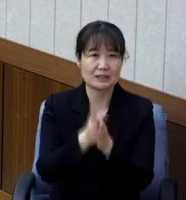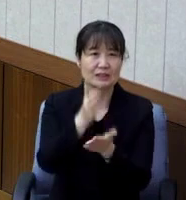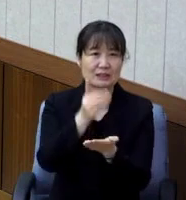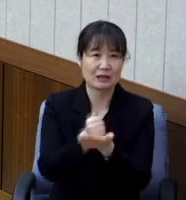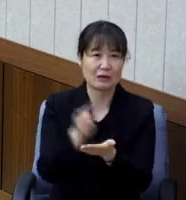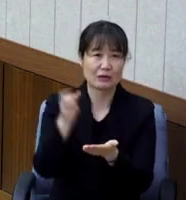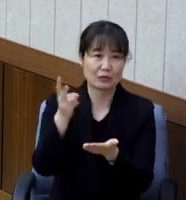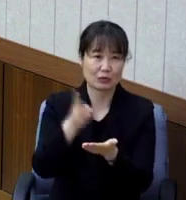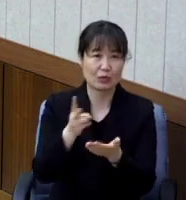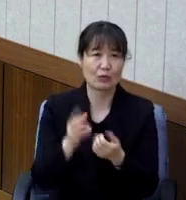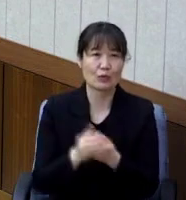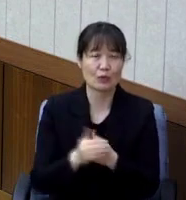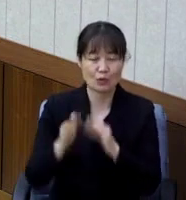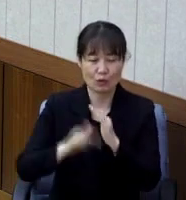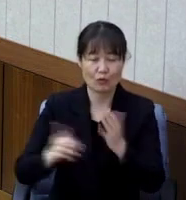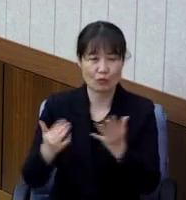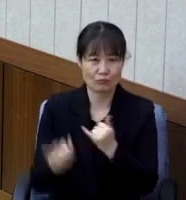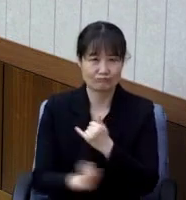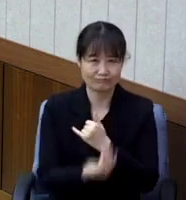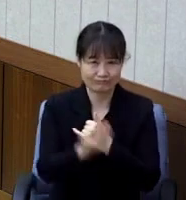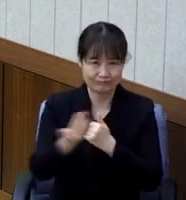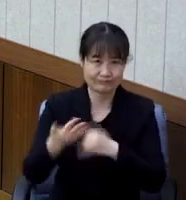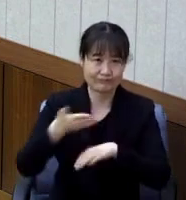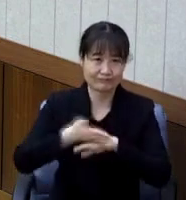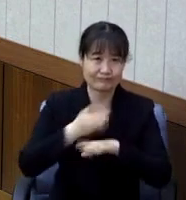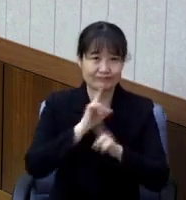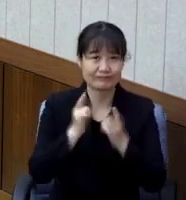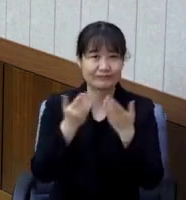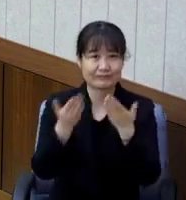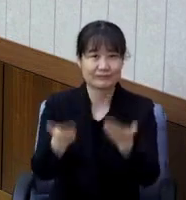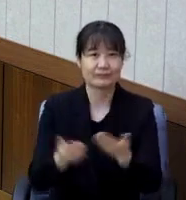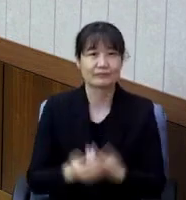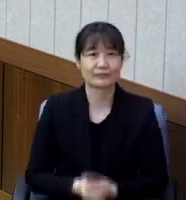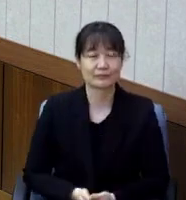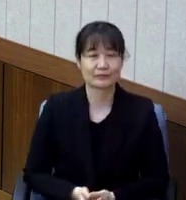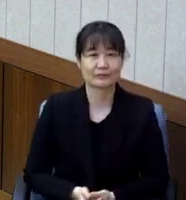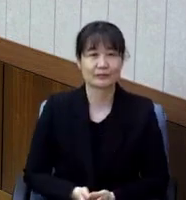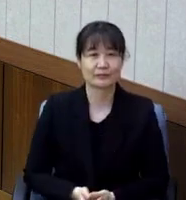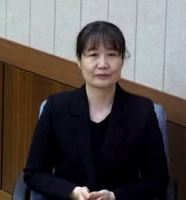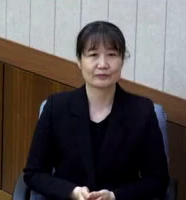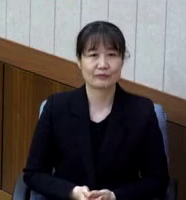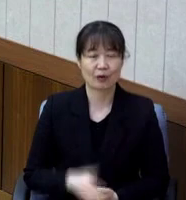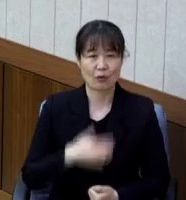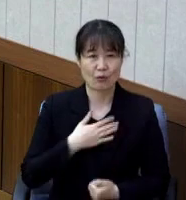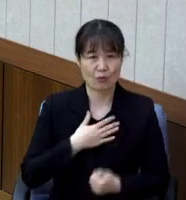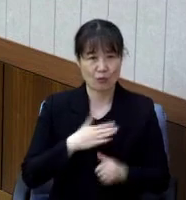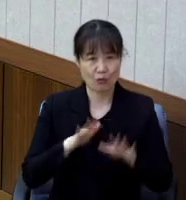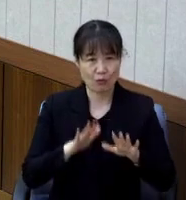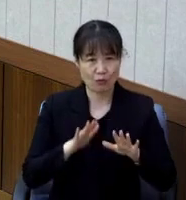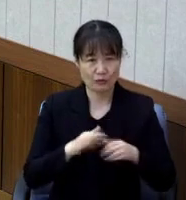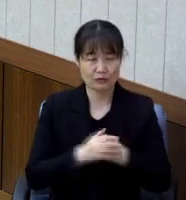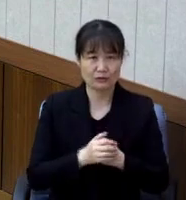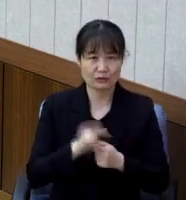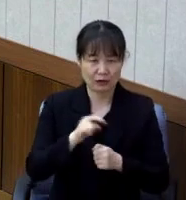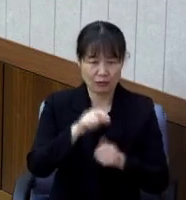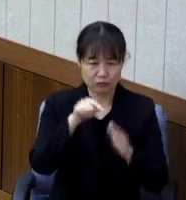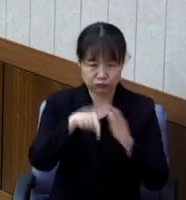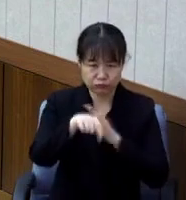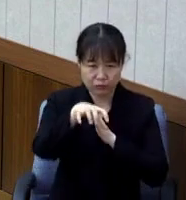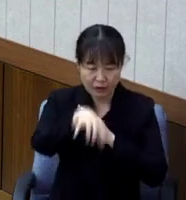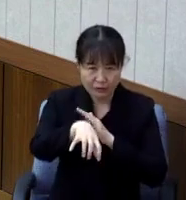시장님과 공직자 여러분께도 감사의 말씀을 드립니다. 저는 오늘 민원 현장을